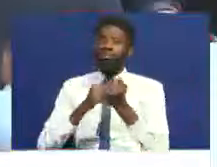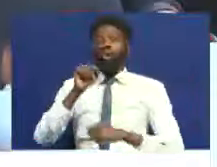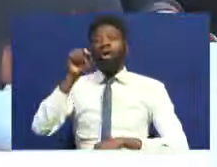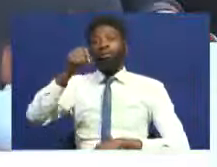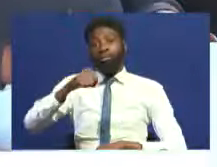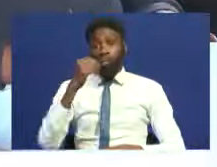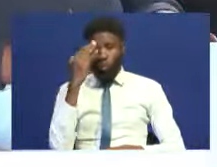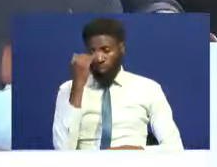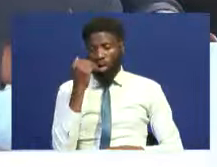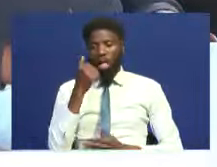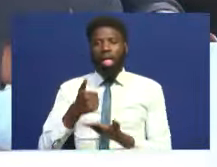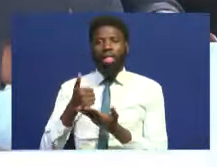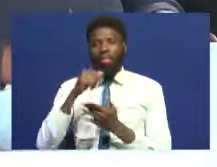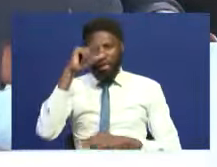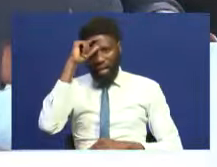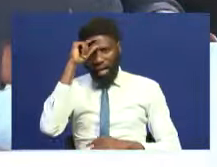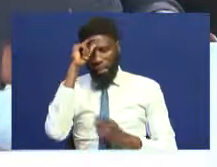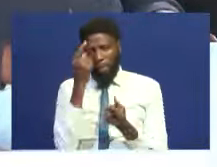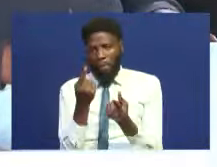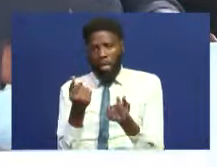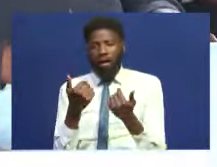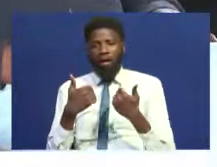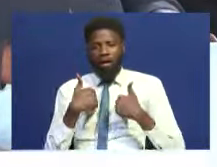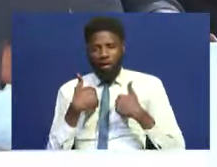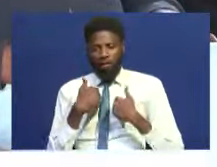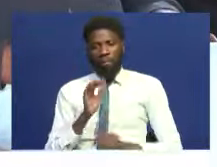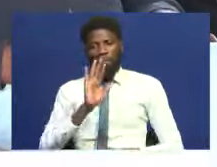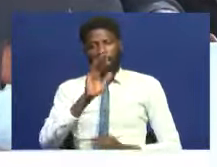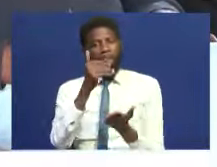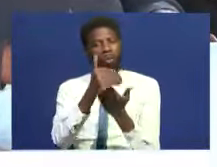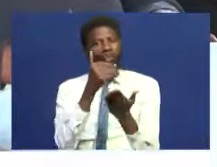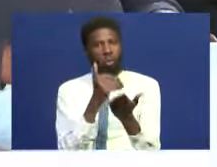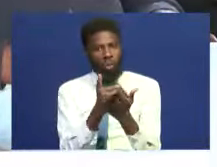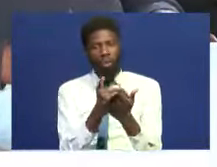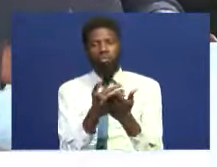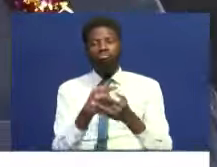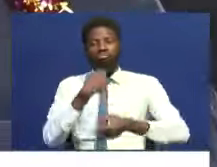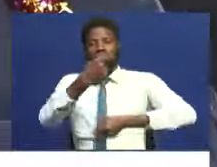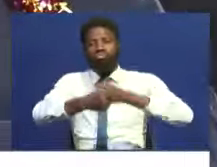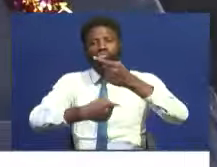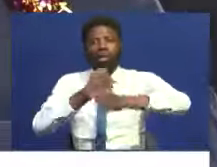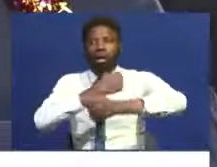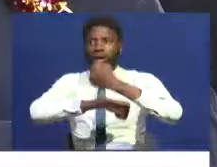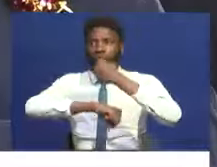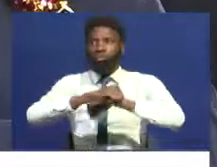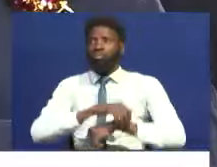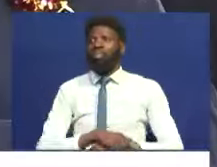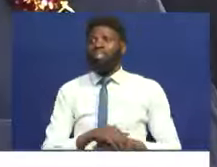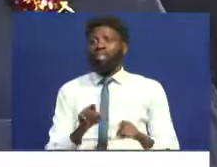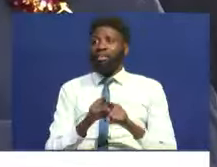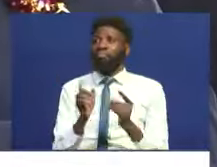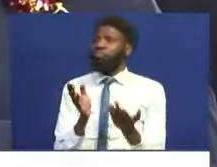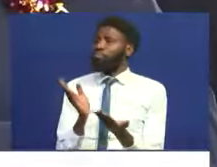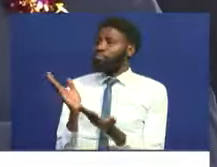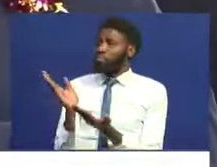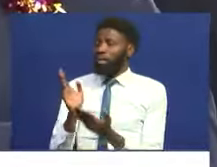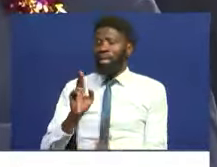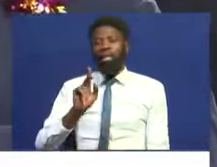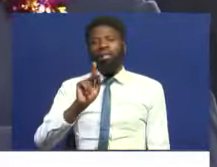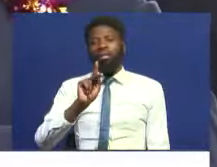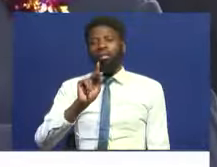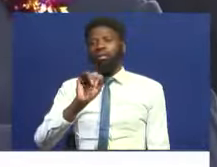ajenda zake za maendeleo. Na kwa upande wake kiongozi wa wengi Kimani Ichung'wah aliwakashifu viongozi wanaotaka kutupilia mbali mswada